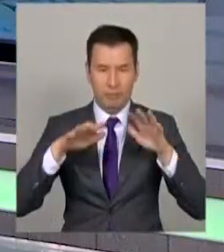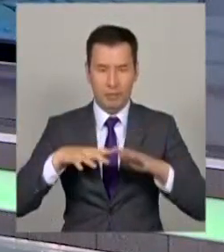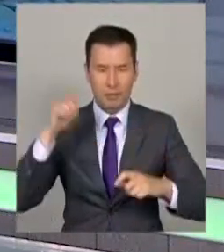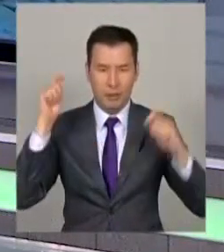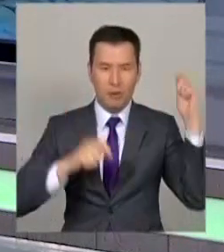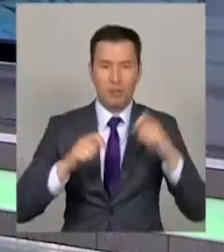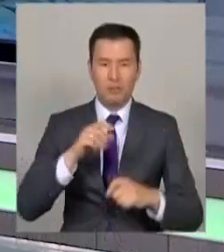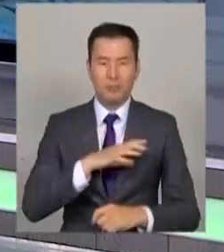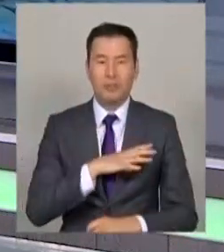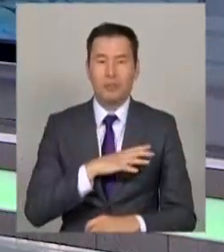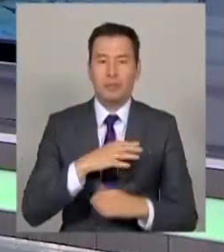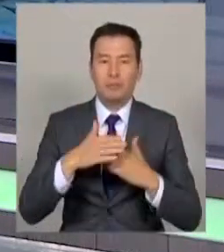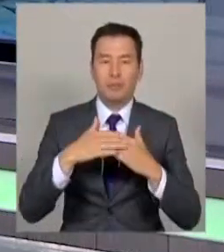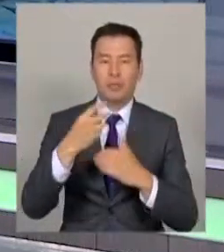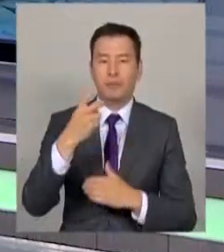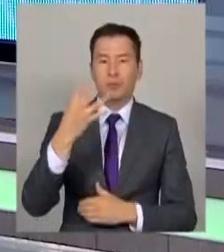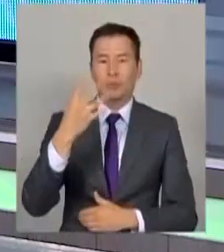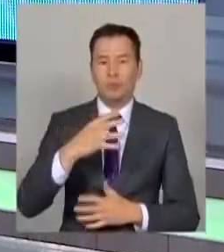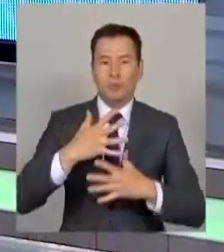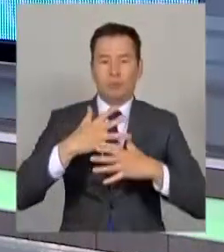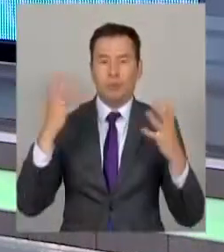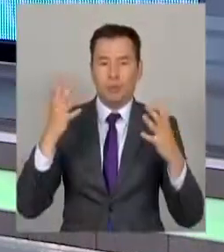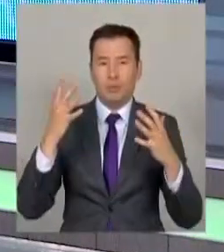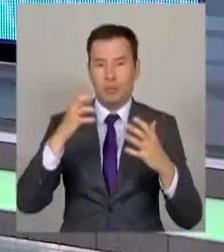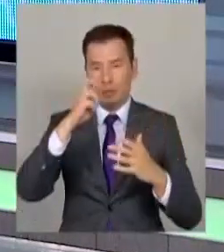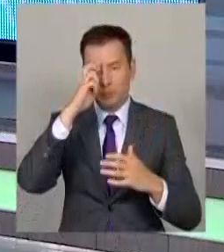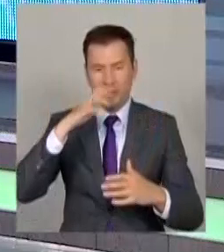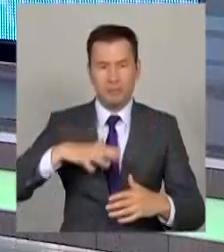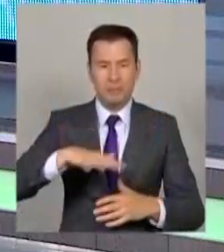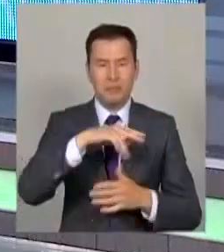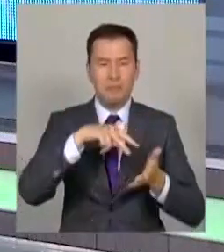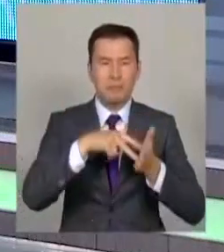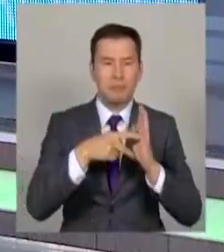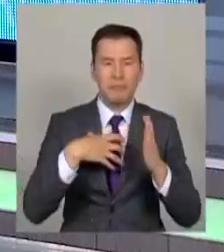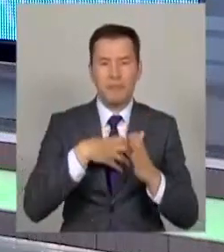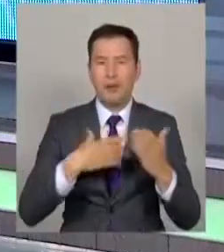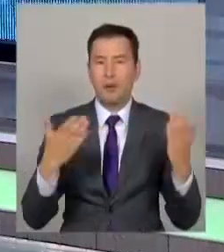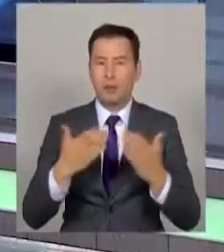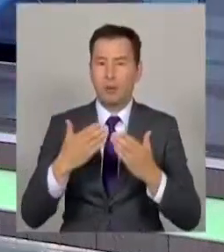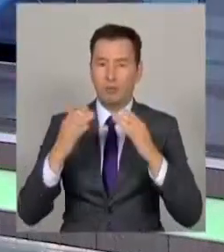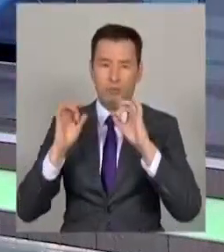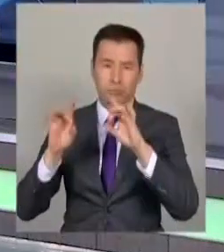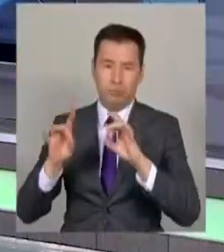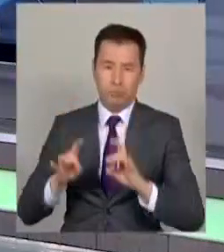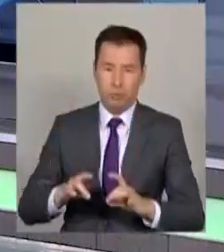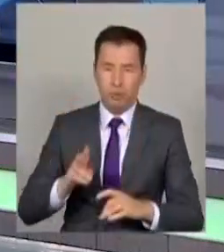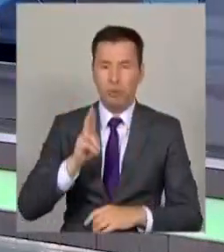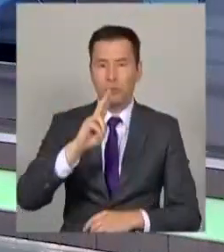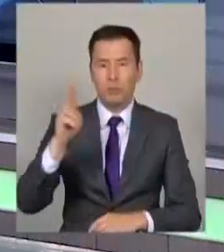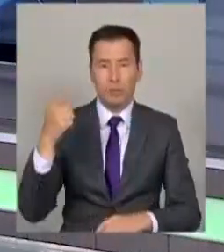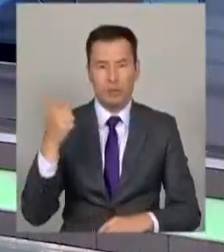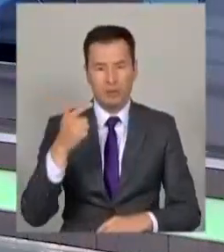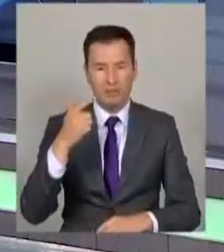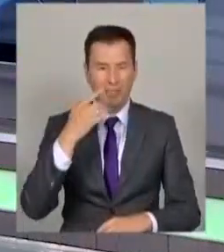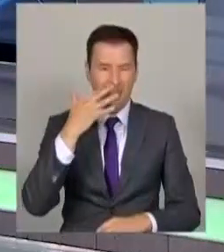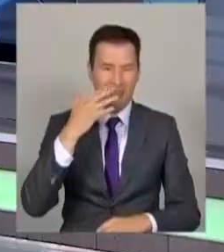ірі қаржы мекемелерімен 240-тан астам инвесторға еліміздегі маңызды жобалар таныстырылды. Бұл қалталы азаматтардың ел экономикасының